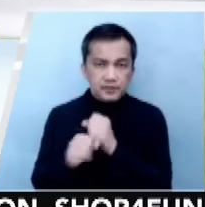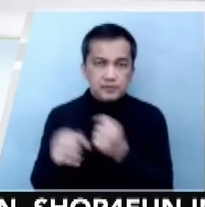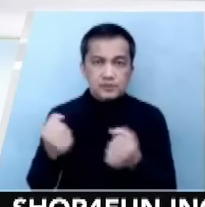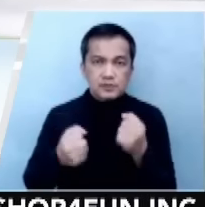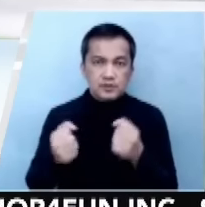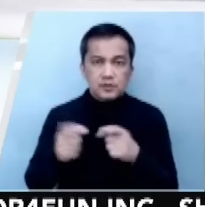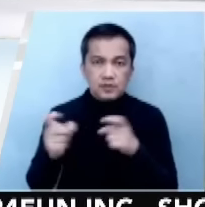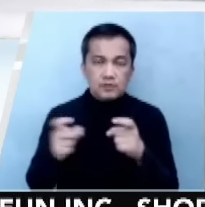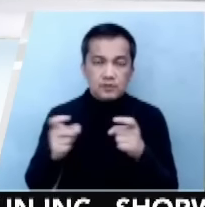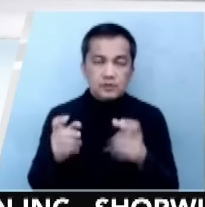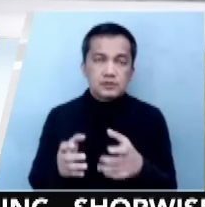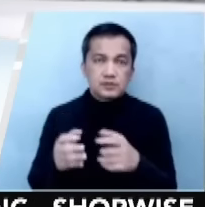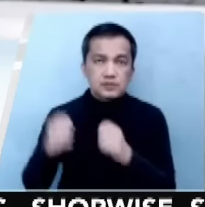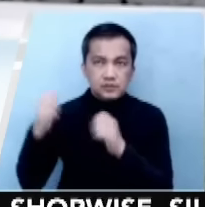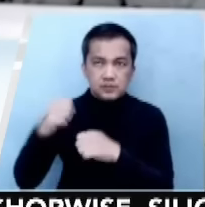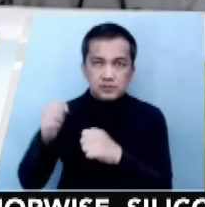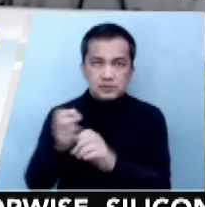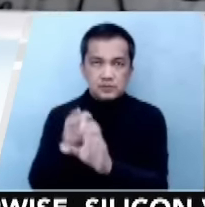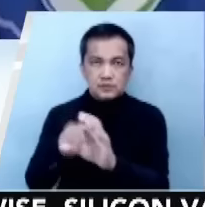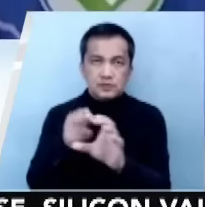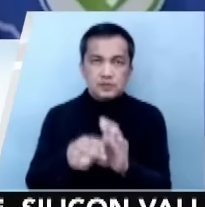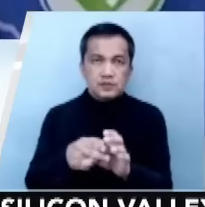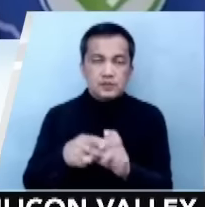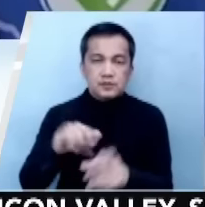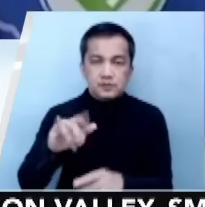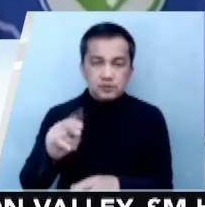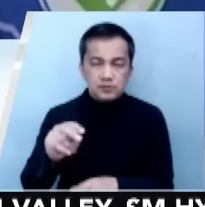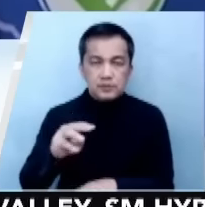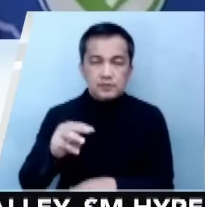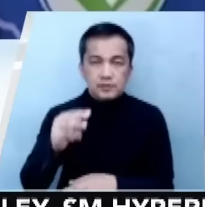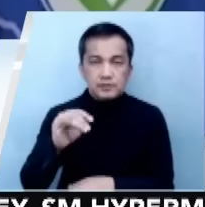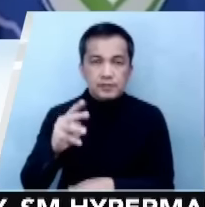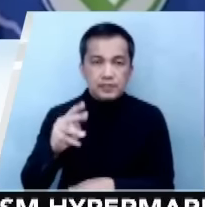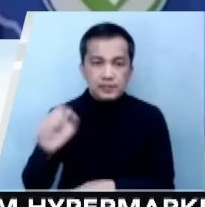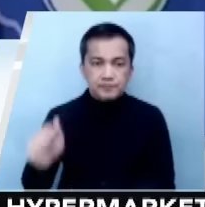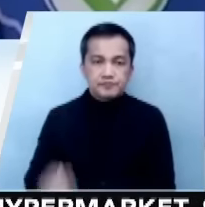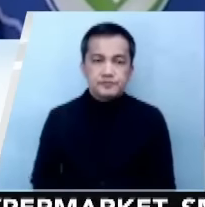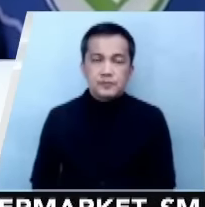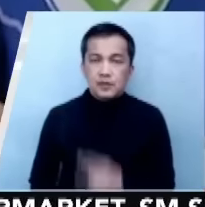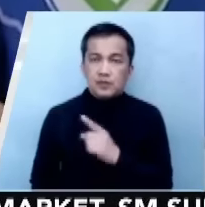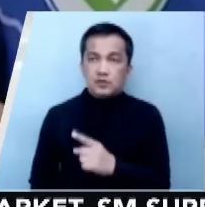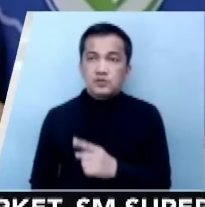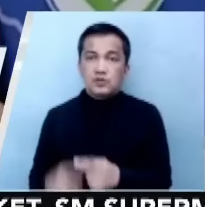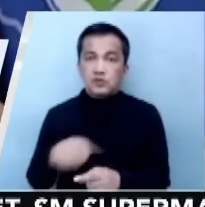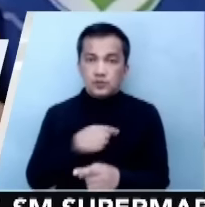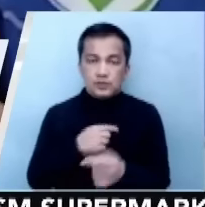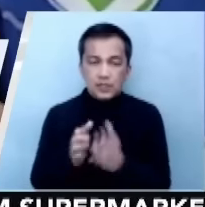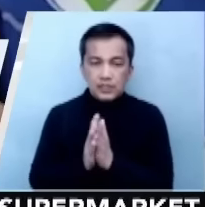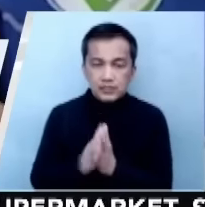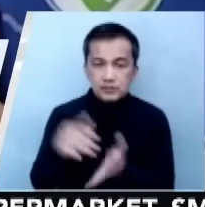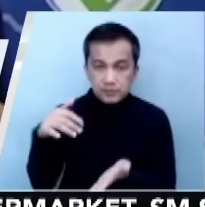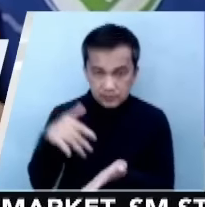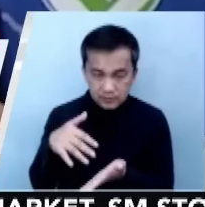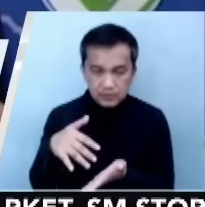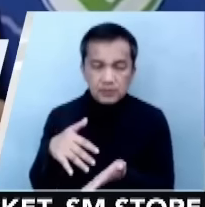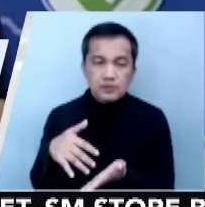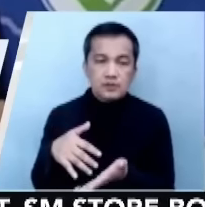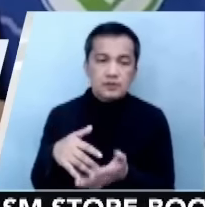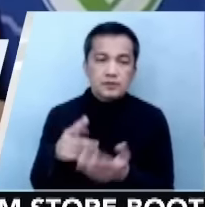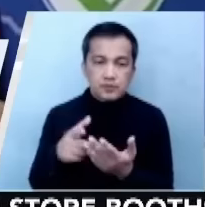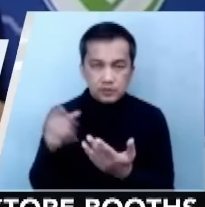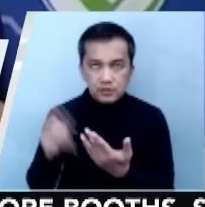na ang inaasahang sasali ng Pison at Manibela. Yun lang naman po ang hinihiling namin, mapag-aralan lang ang programa ng